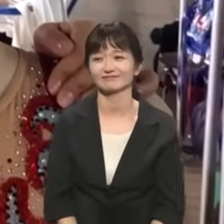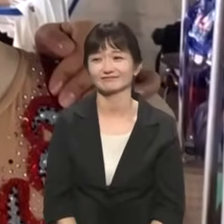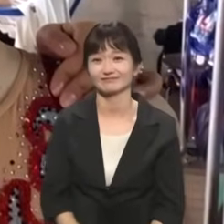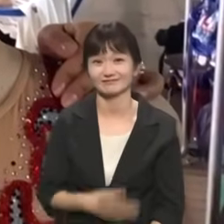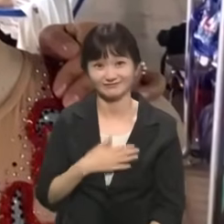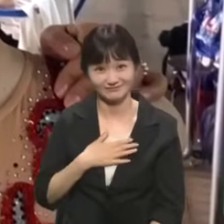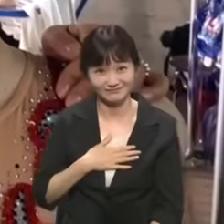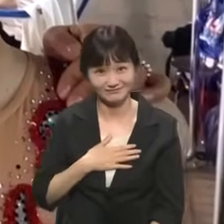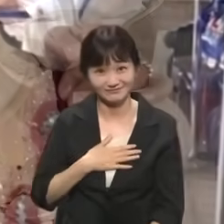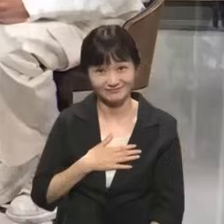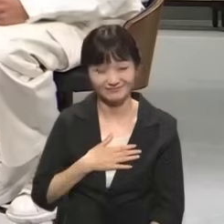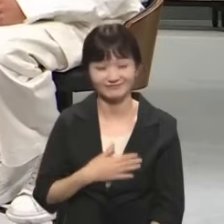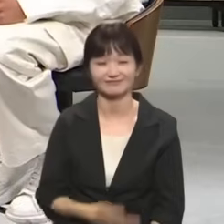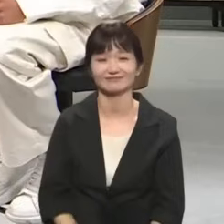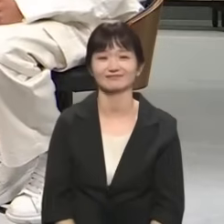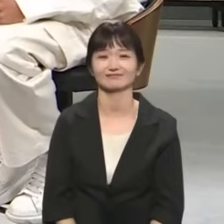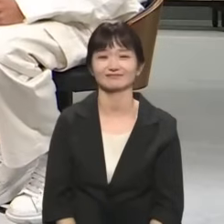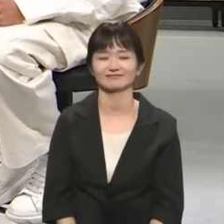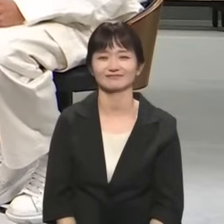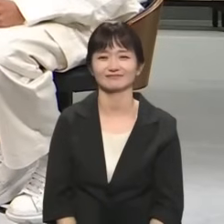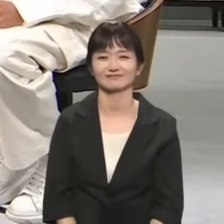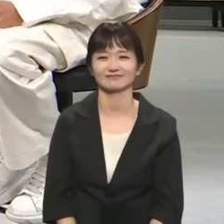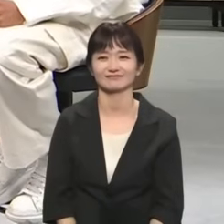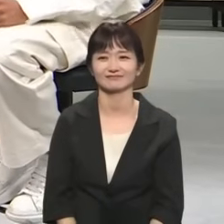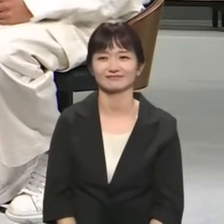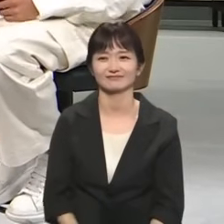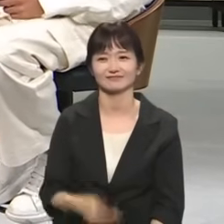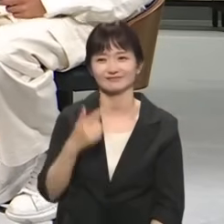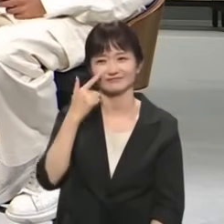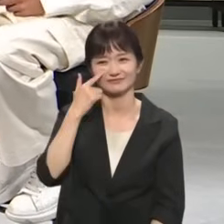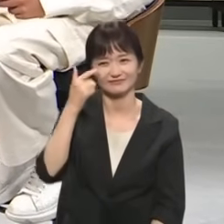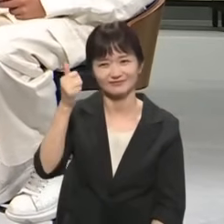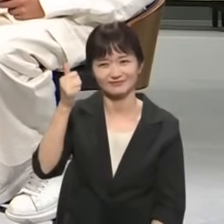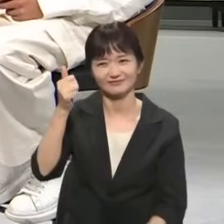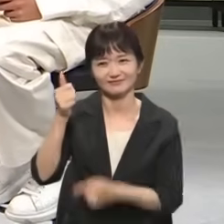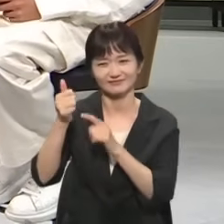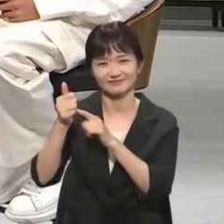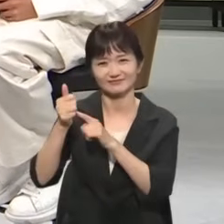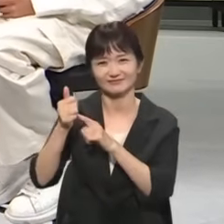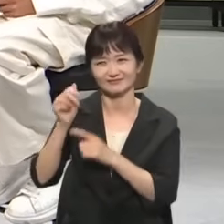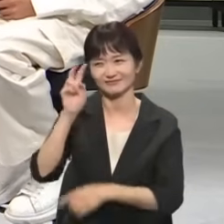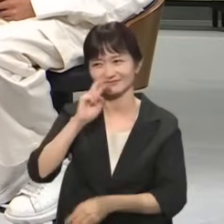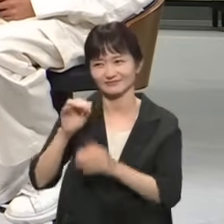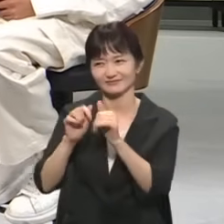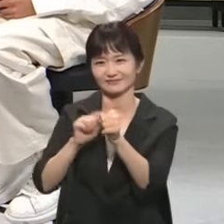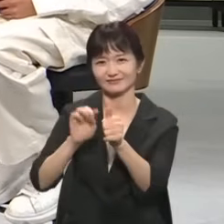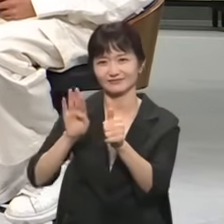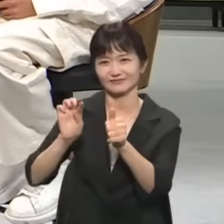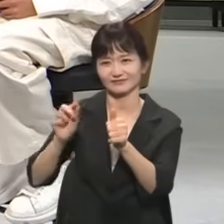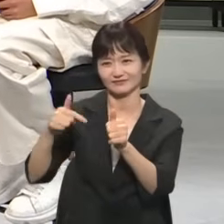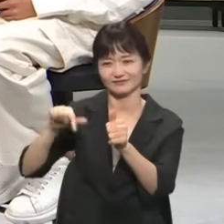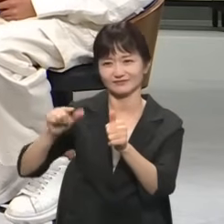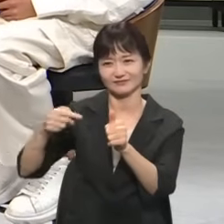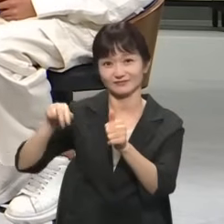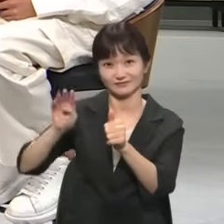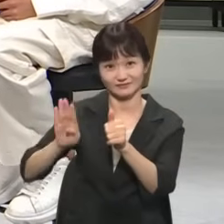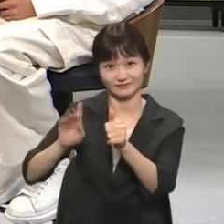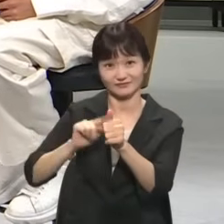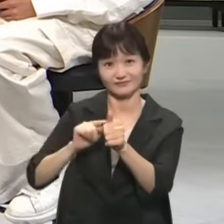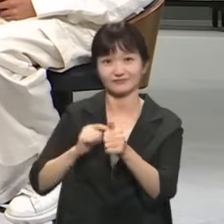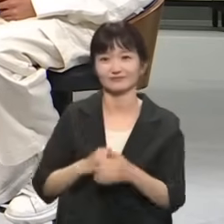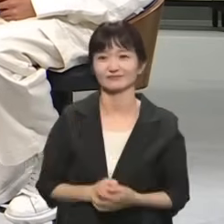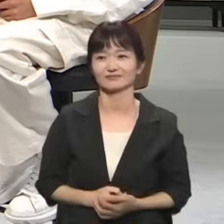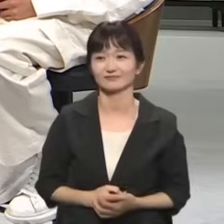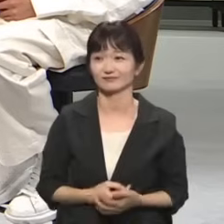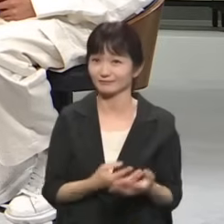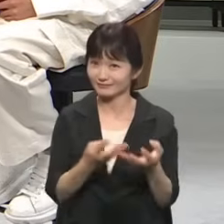알죠? 아버지 히트곡. 네, 네. 알죠. 아버지가 가수 변진섭 씨입니다. 그래서 저희가,